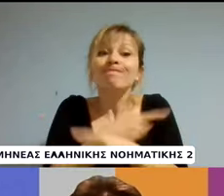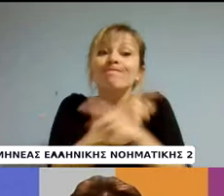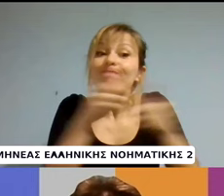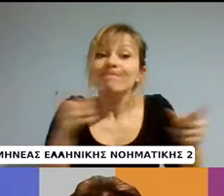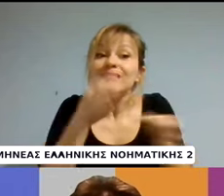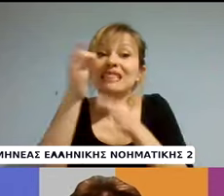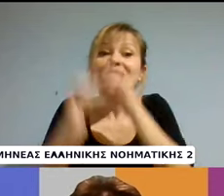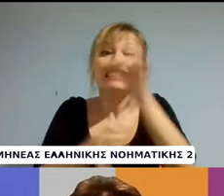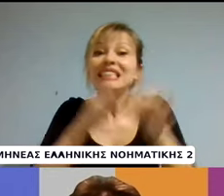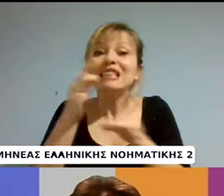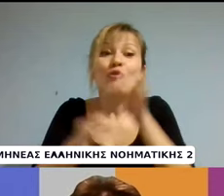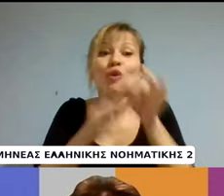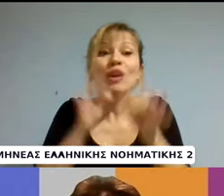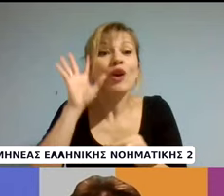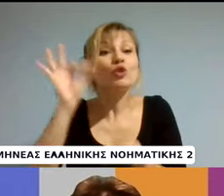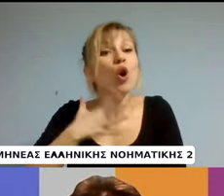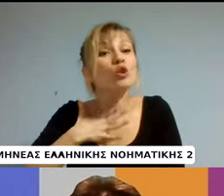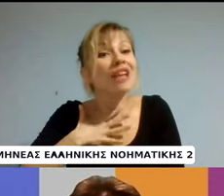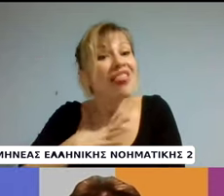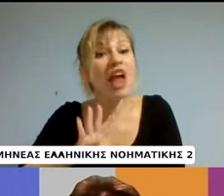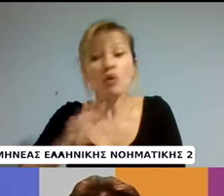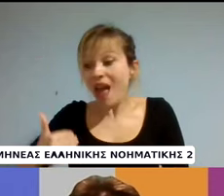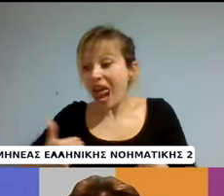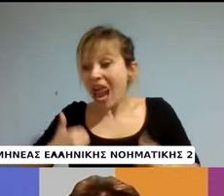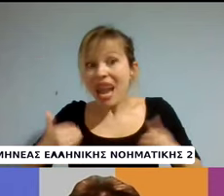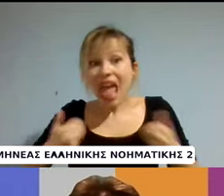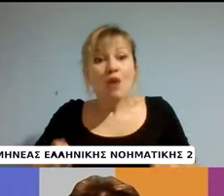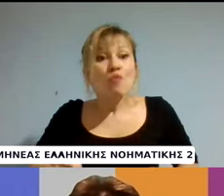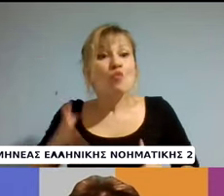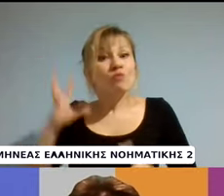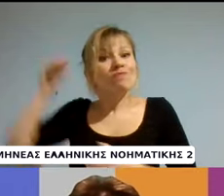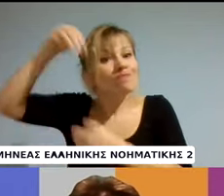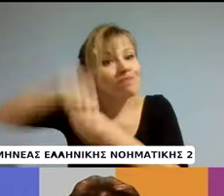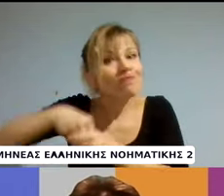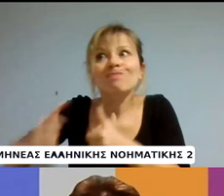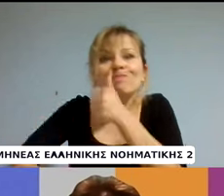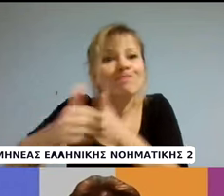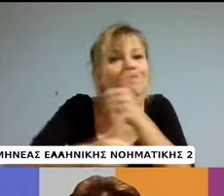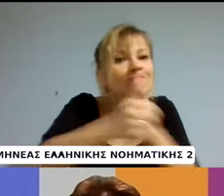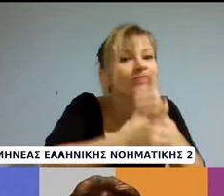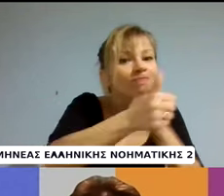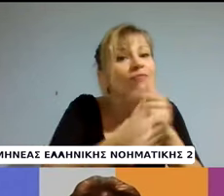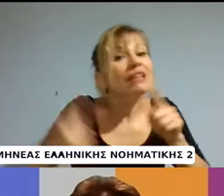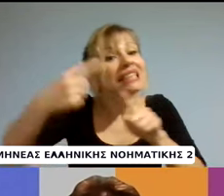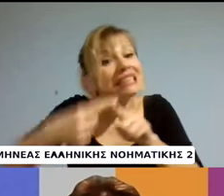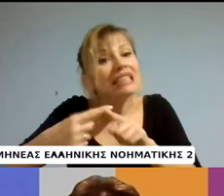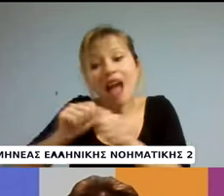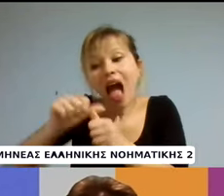προκειμένου και αυτός να είναι ανταγωνιστικός, αλλά να και να συμβαδίζουν οι αμοιβές με το επίπεδο των μισθών στη χώρα που δραστηριοποιούνται, αλλά